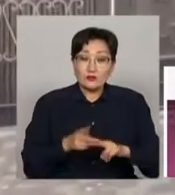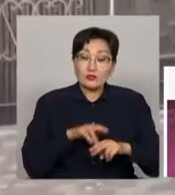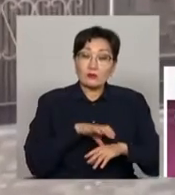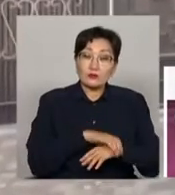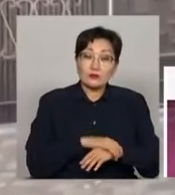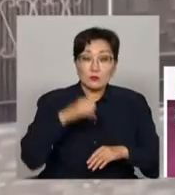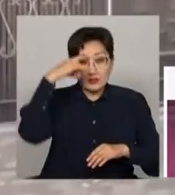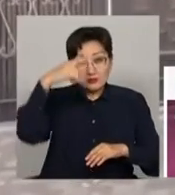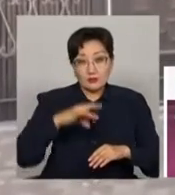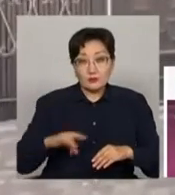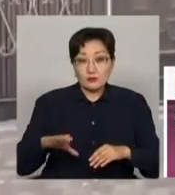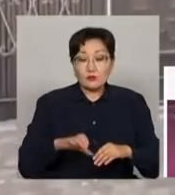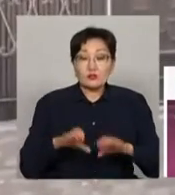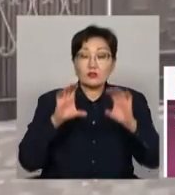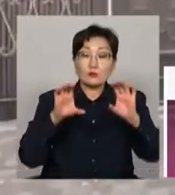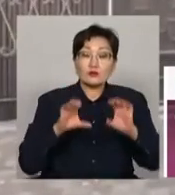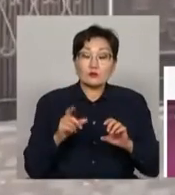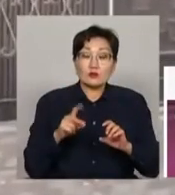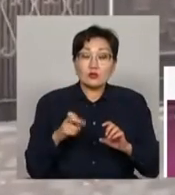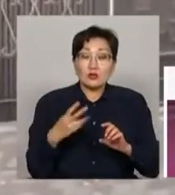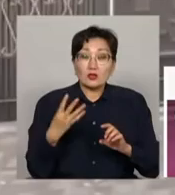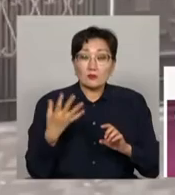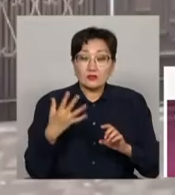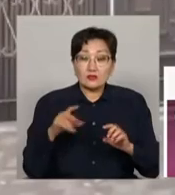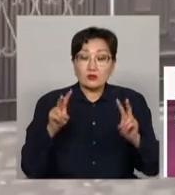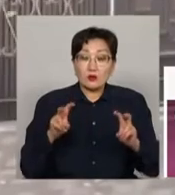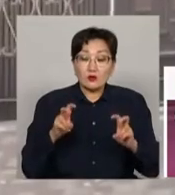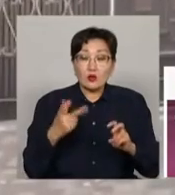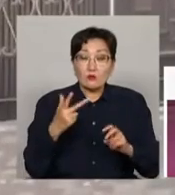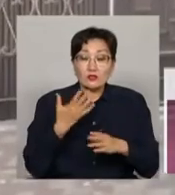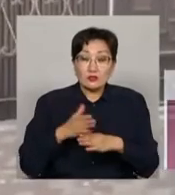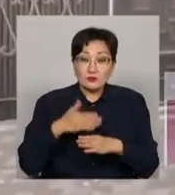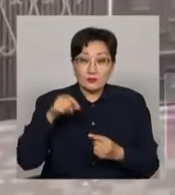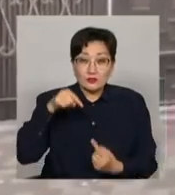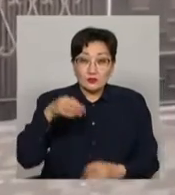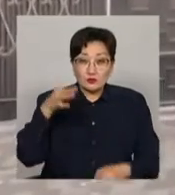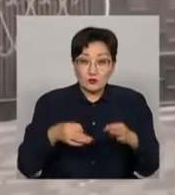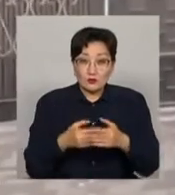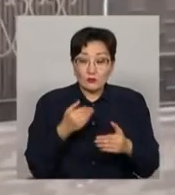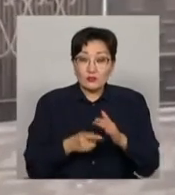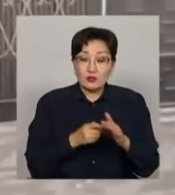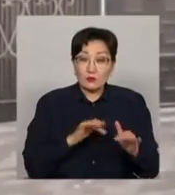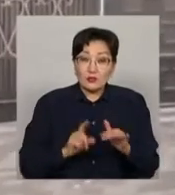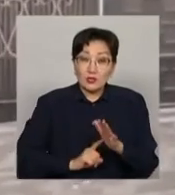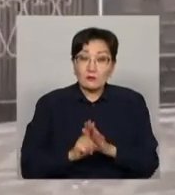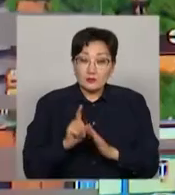бойынша Қазақстан Республикасы қылмыстық кодексінің 345-ші бабы 3-ші бөлімімен сотқа дейінгі тергеу амалдары